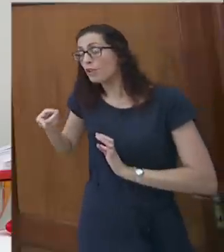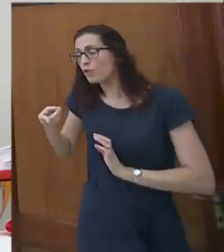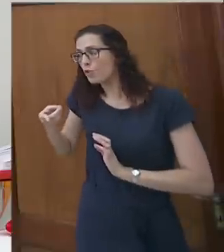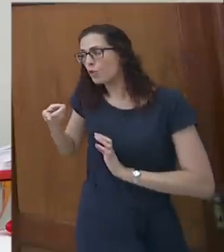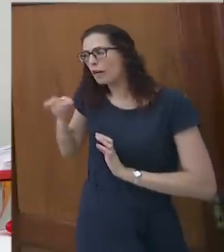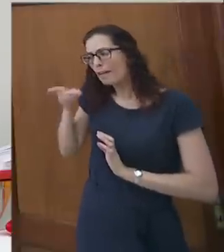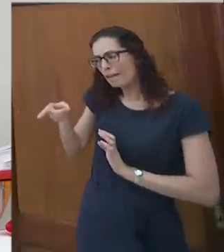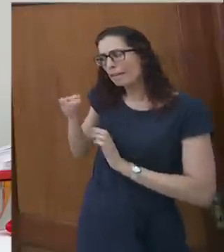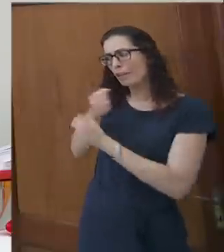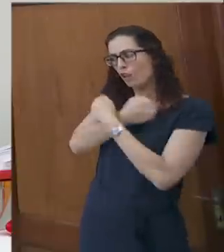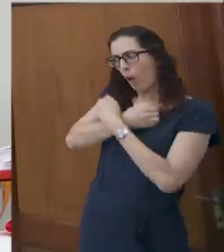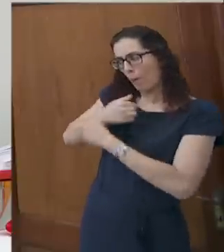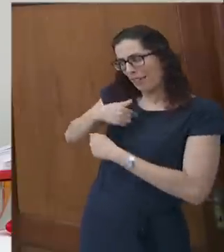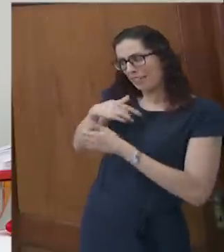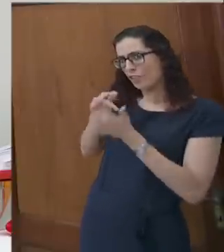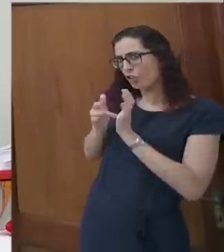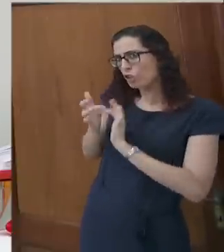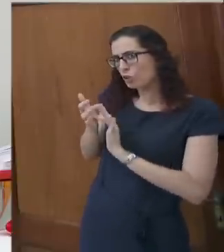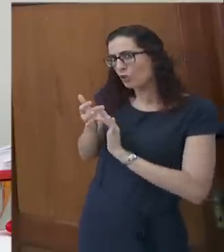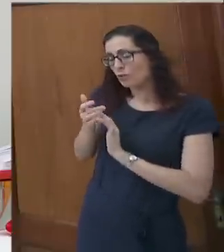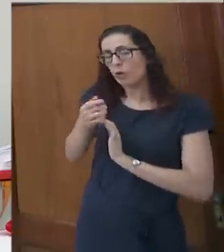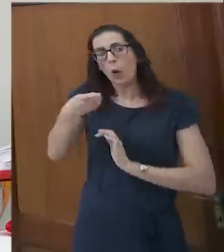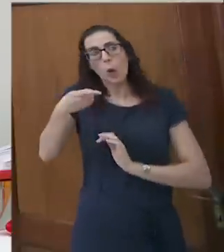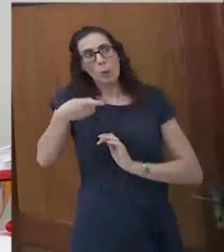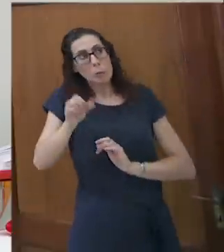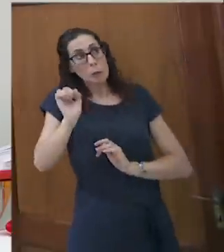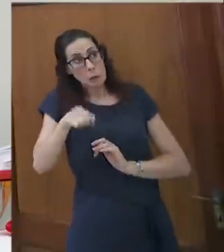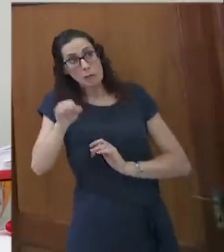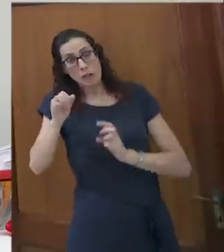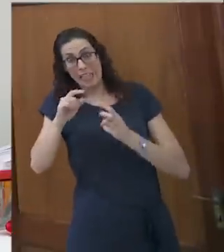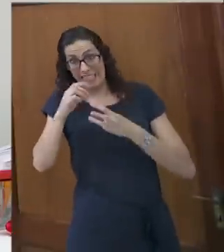ira in-naċ tiegħi ira l-ħrif tiegħi.